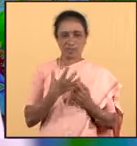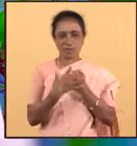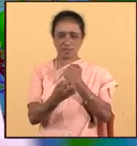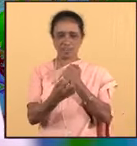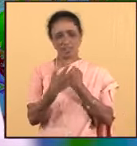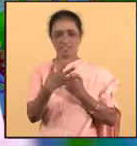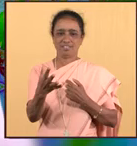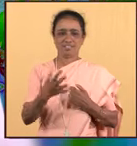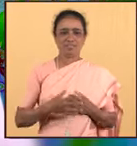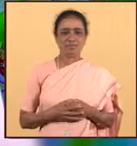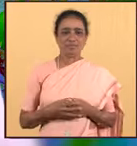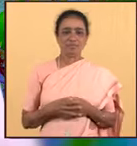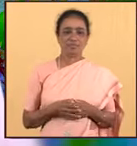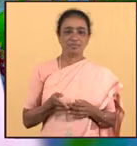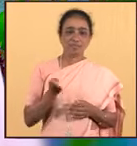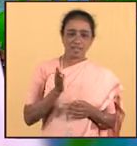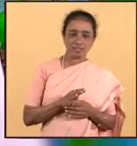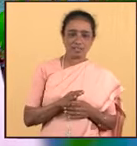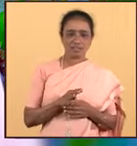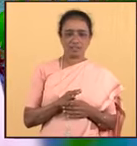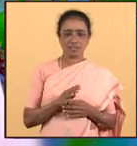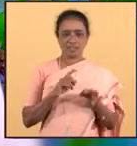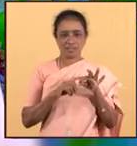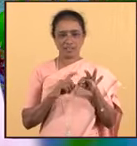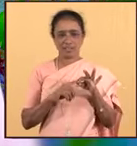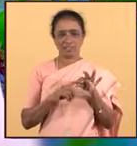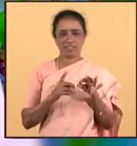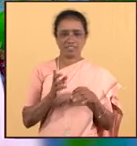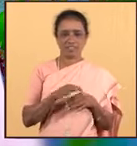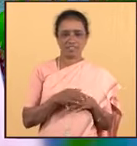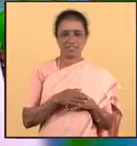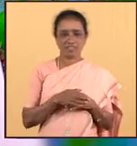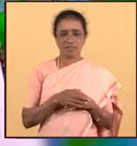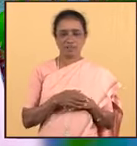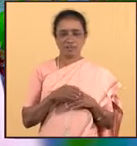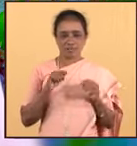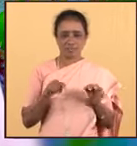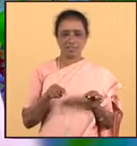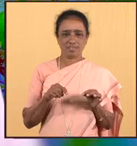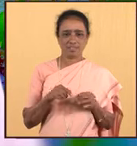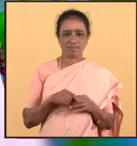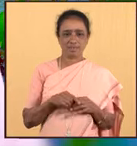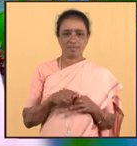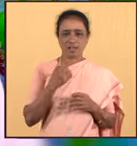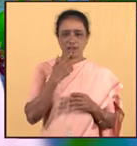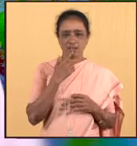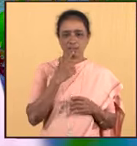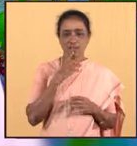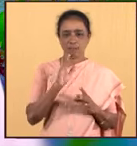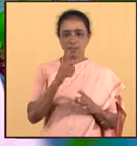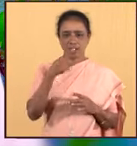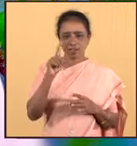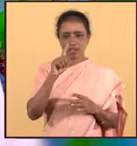லத்தீன் என்பது சரியான விடை. வெரி குட். அடுத்தது இன்னொரு கேள்வி கேட்கலாமா? இப்போ ஒரு கேள்வி கேட்குறேன்,